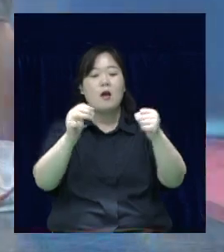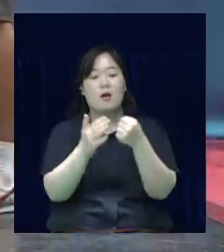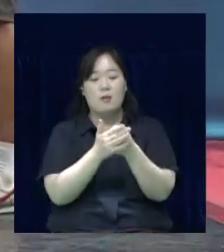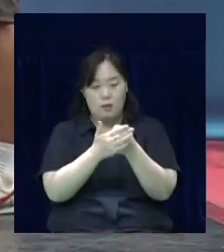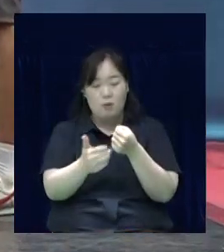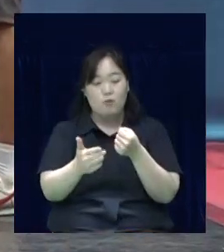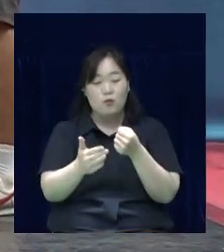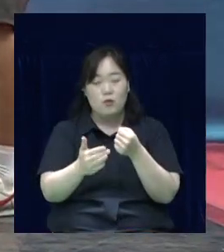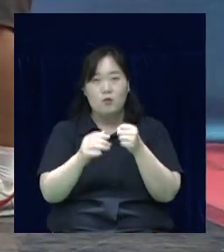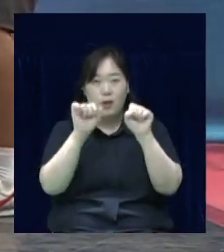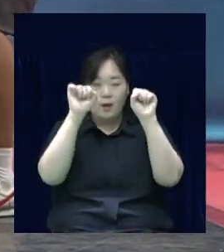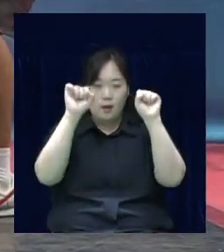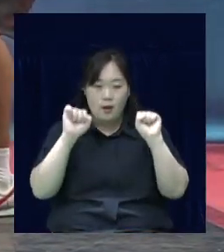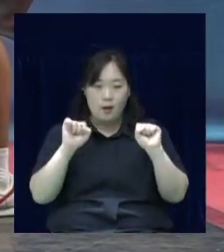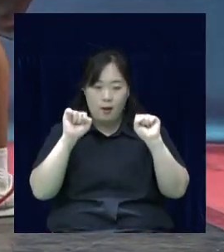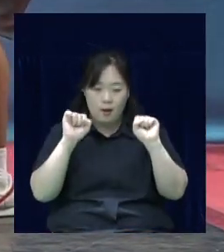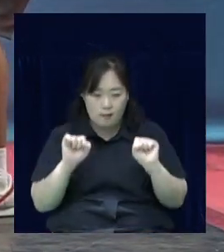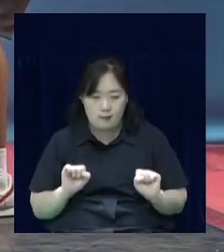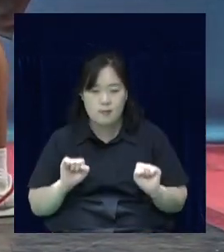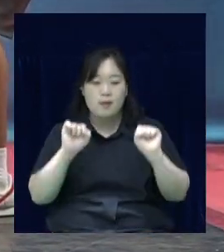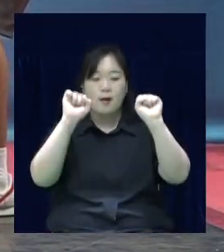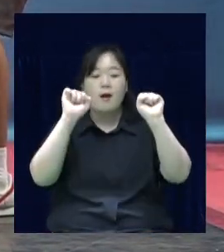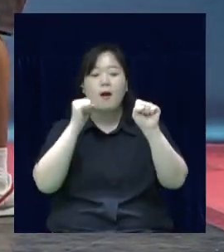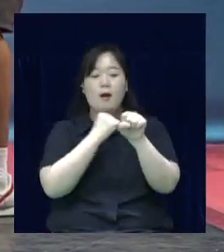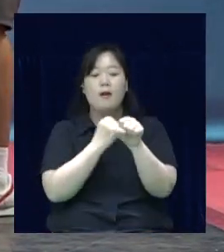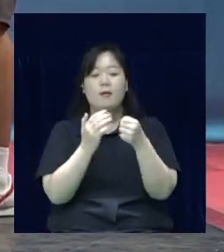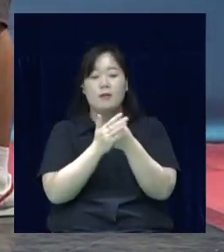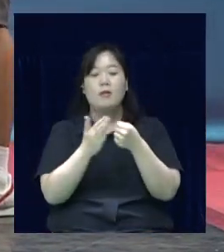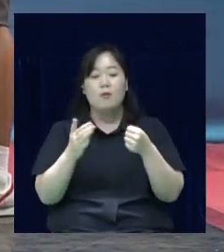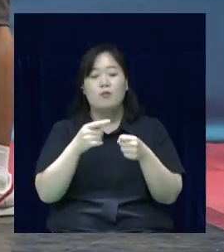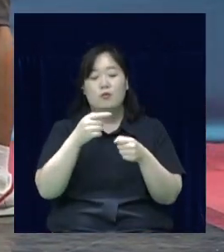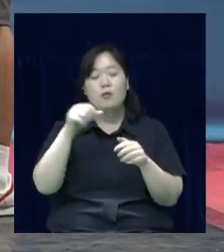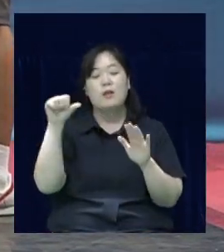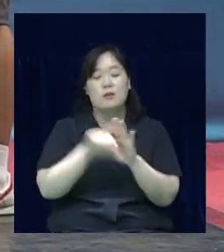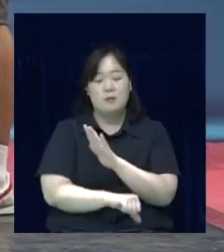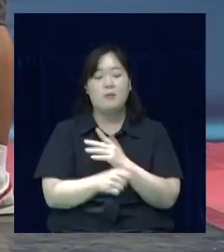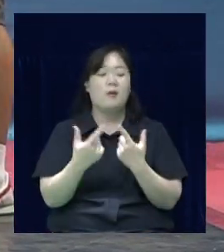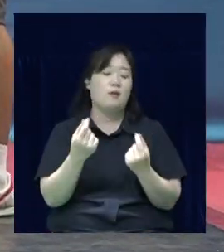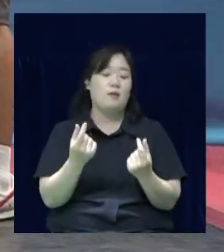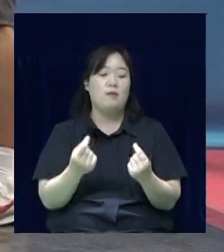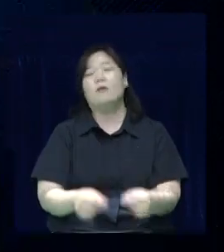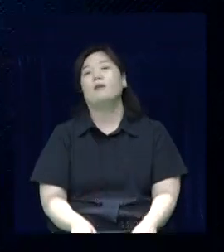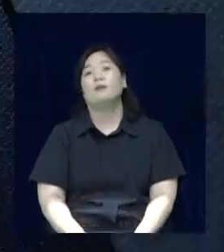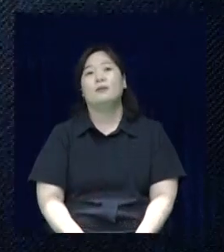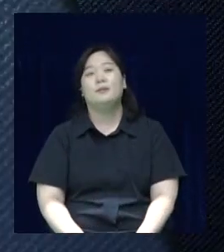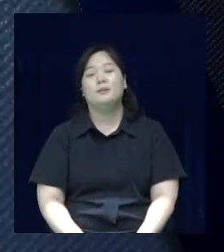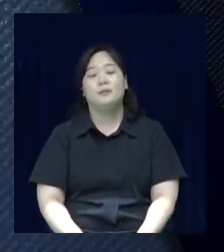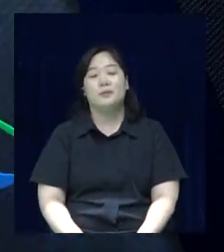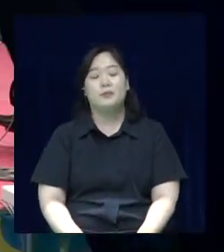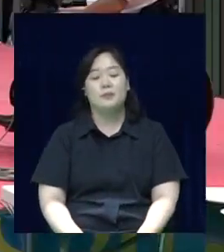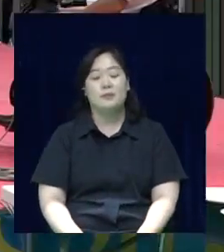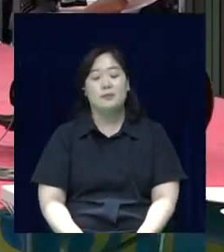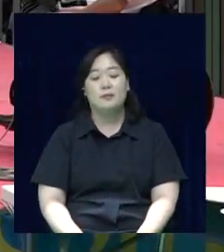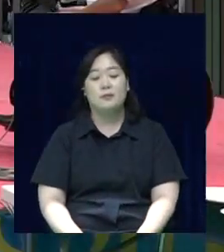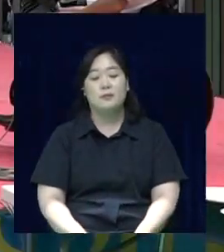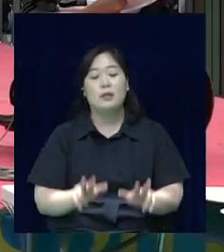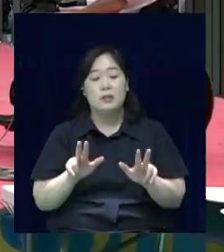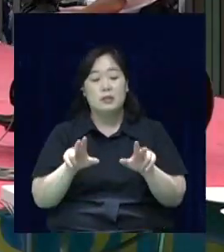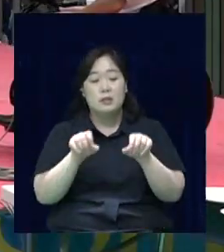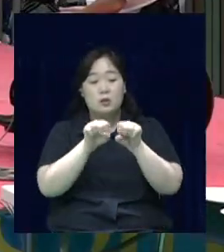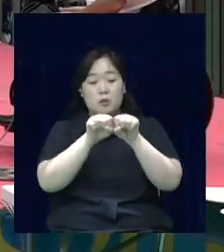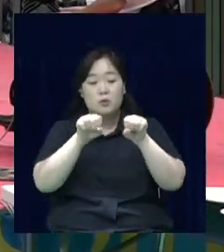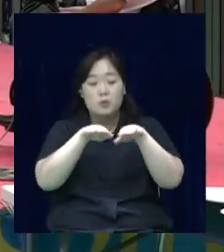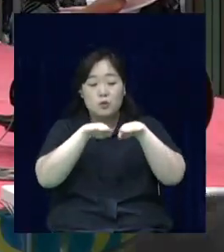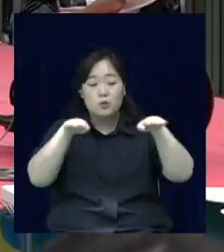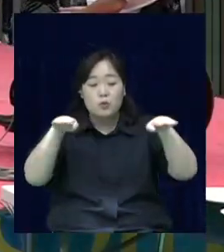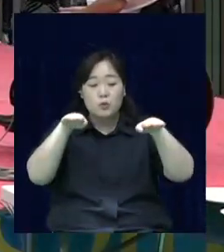예. 지탱하는 부분에서 좀 많이 닿았다는 예. 그런 판정이 이루어진 것 같고요. 수평 부분은 좀 어떤가요? 수평은 약간 기울어지긴